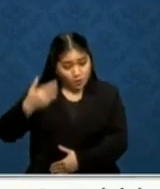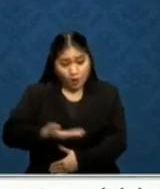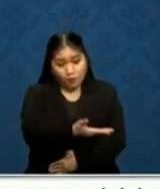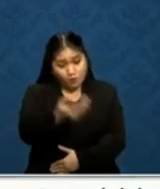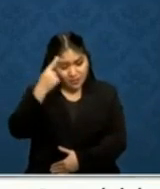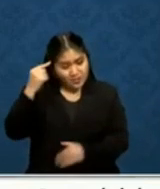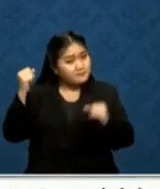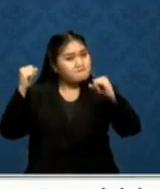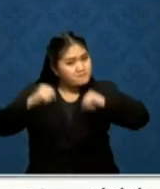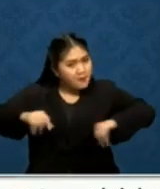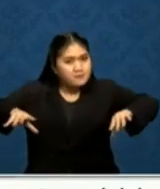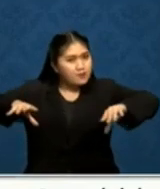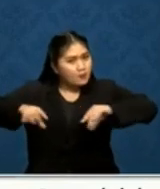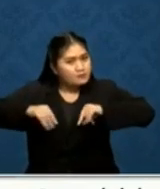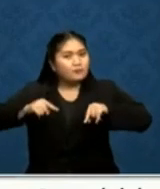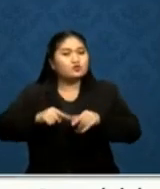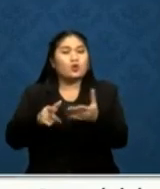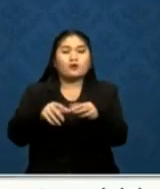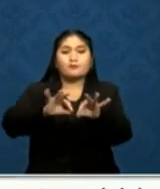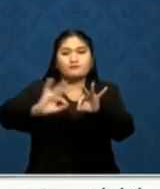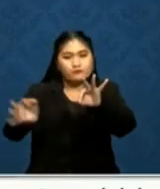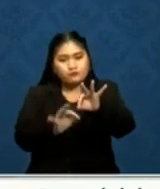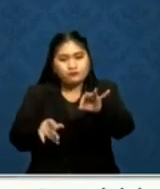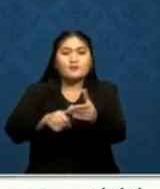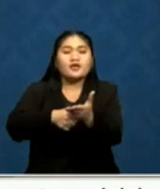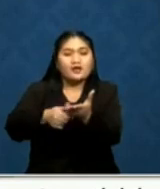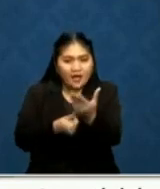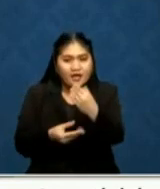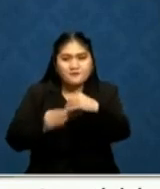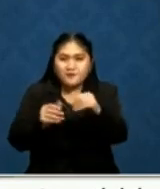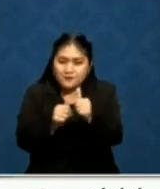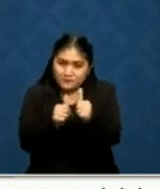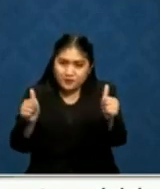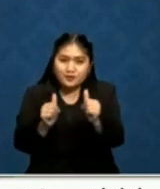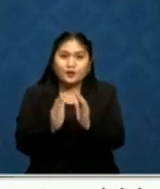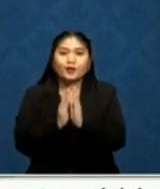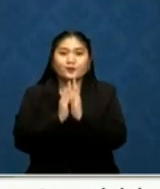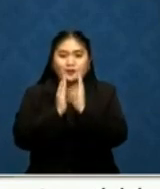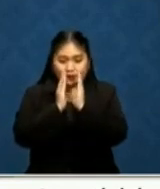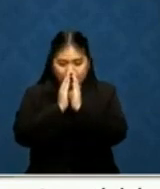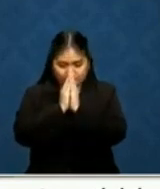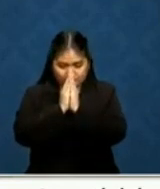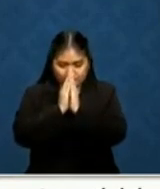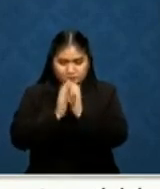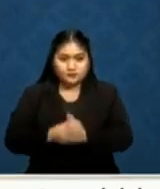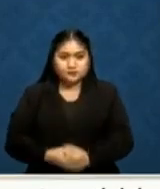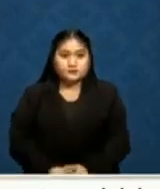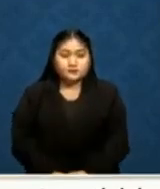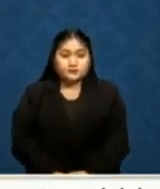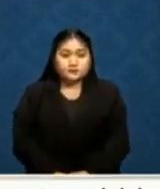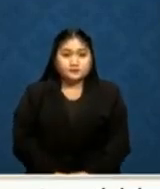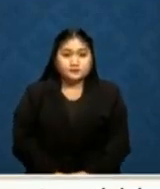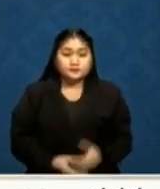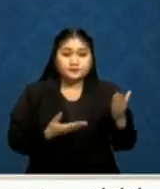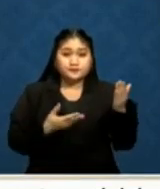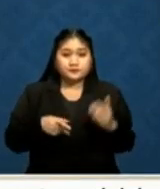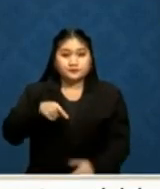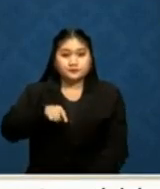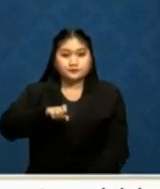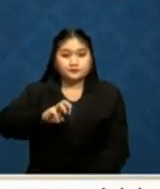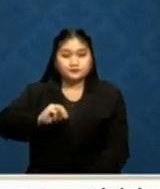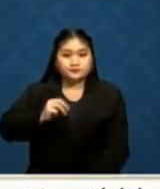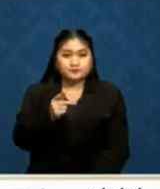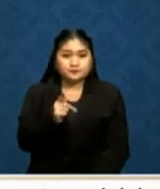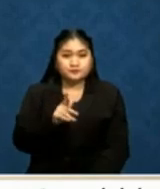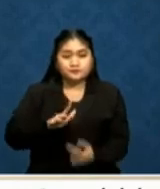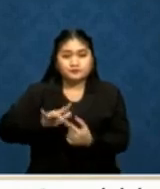กับการแก้ไขกฎหมายฉบับนี้ให้มีประสิทธิภาพยิ่งขึ้นขอบพระคุณค่ะ ครับขอบคุณครับต่อไปท่านพิมพ์การกีรติวิลาป